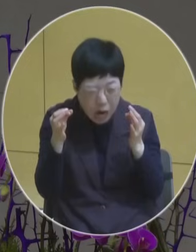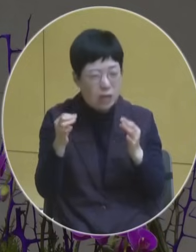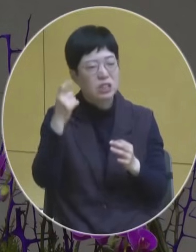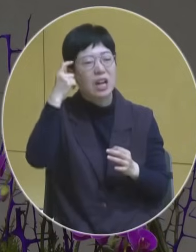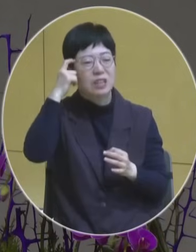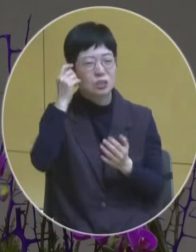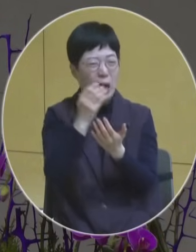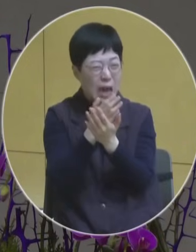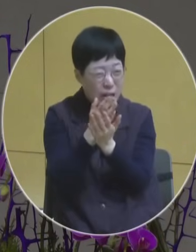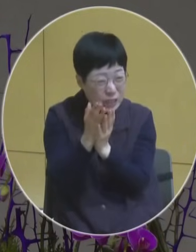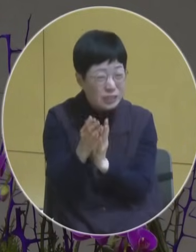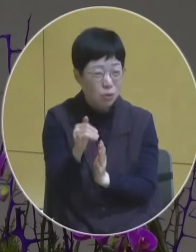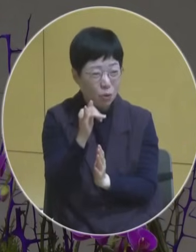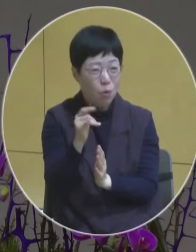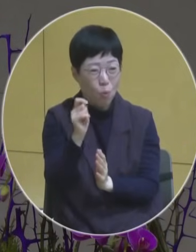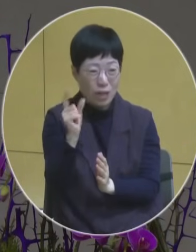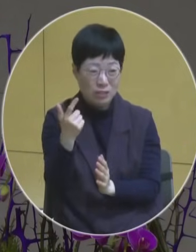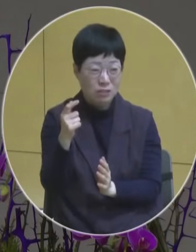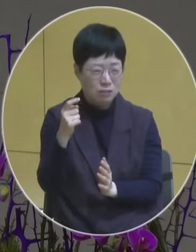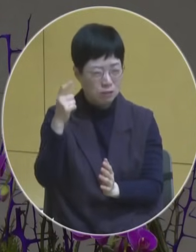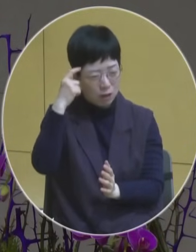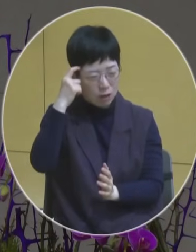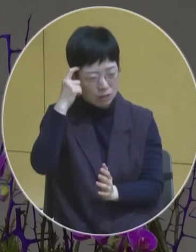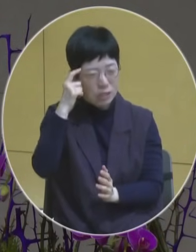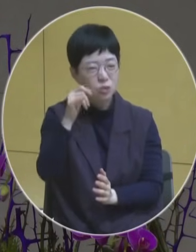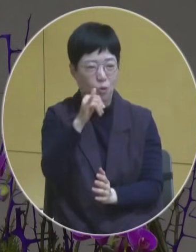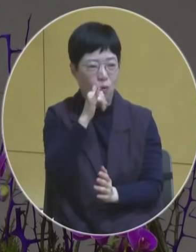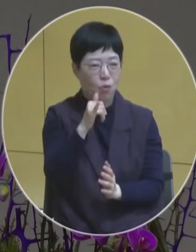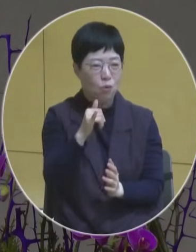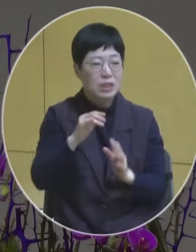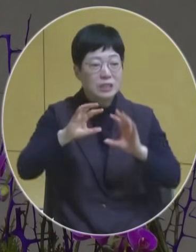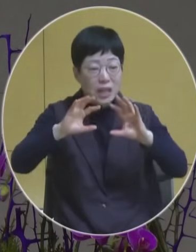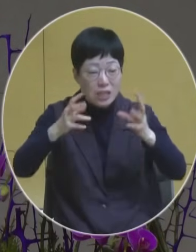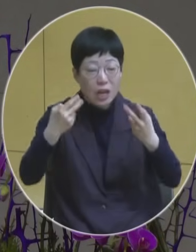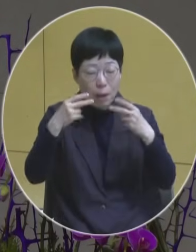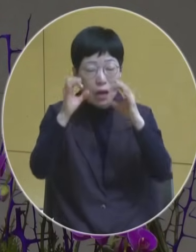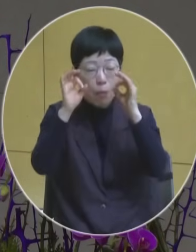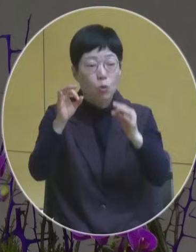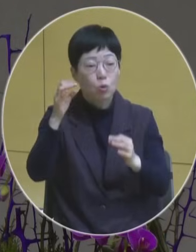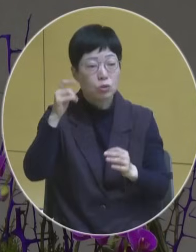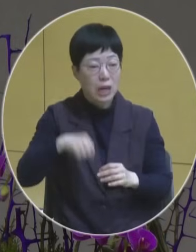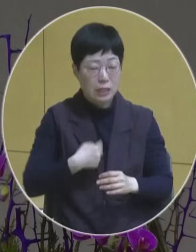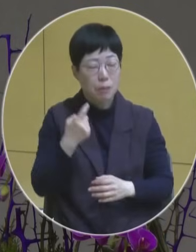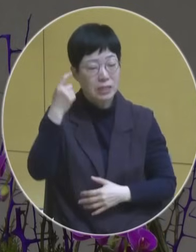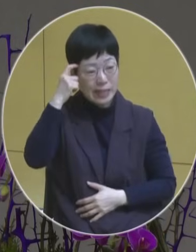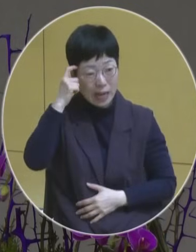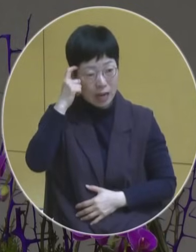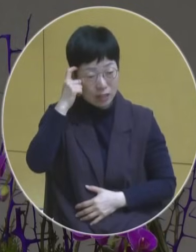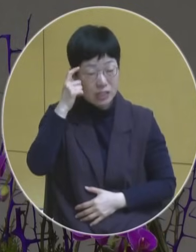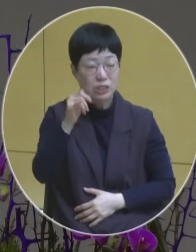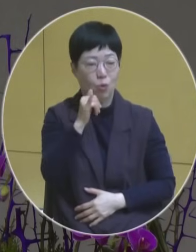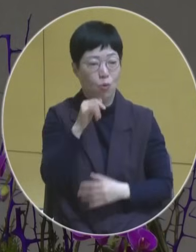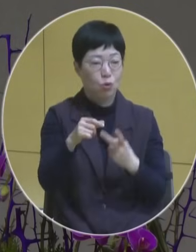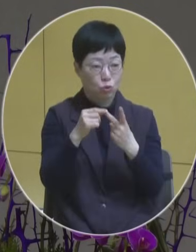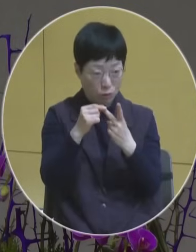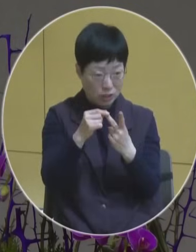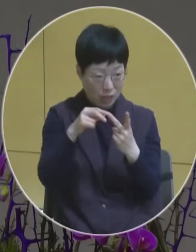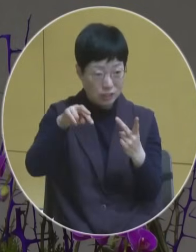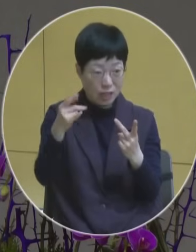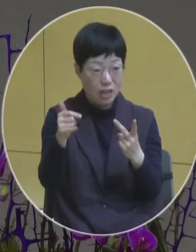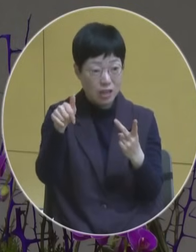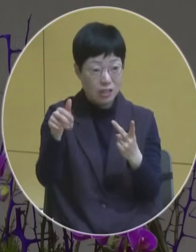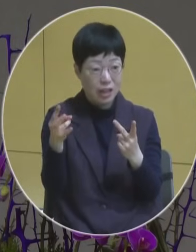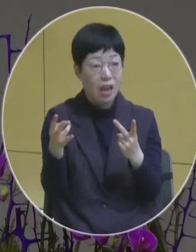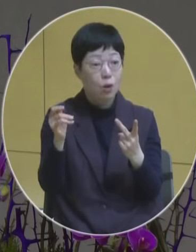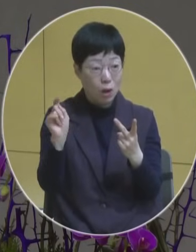해요. 하여튼 그런 관점을 갖고 있어요. 이 세상을 바라보는 자기만의 관점, 그 세계관이라고 이야기합니다. 또